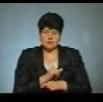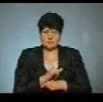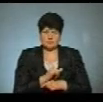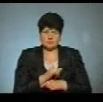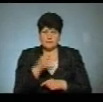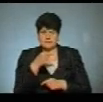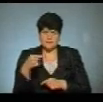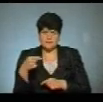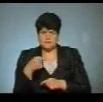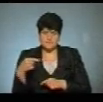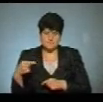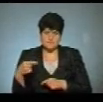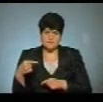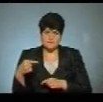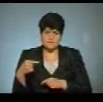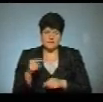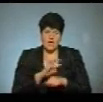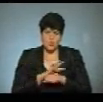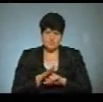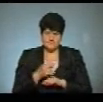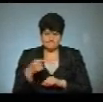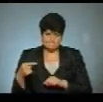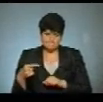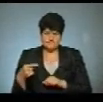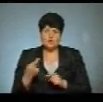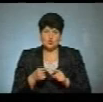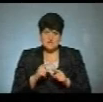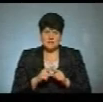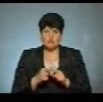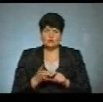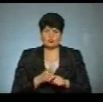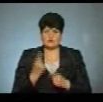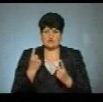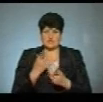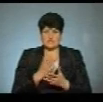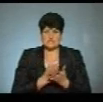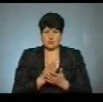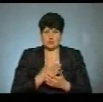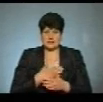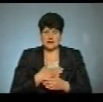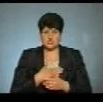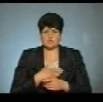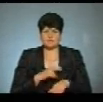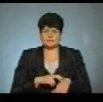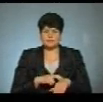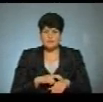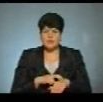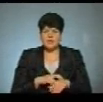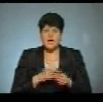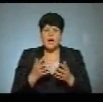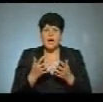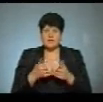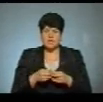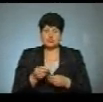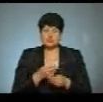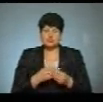реакція від'ємна на коронавірус, то це надзвичайно велика заслуга наших анестезіологів. Апарати штучної вентиляції